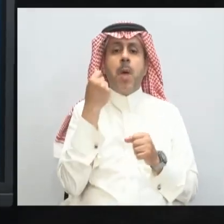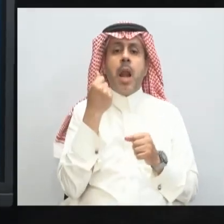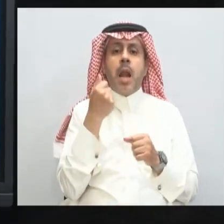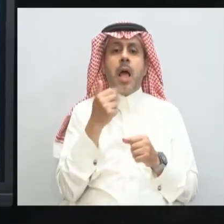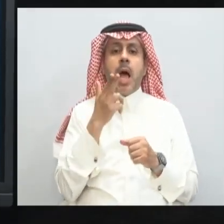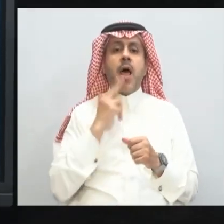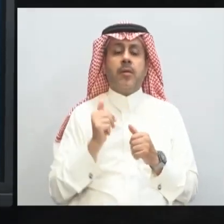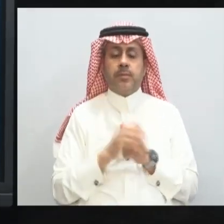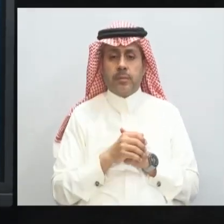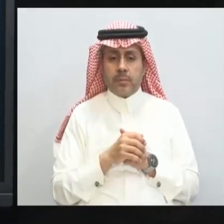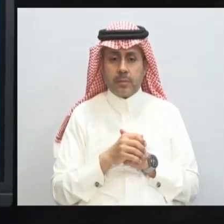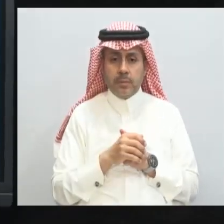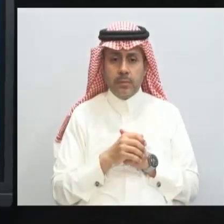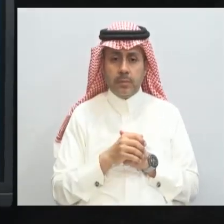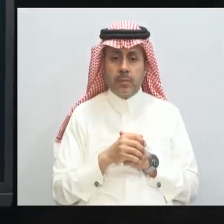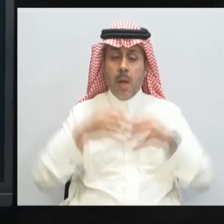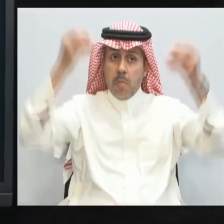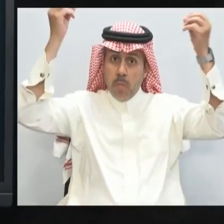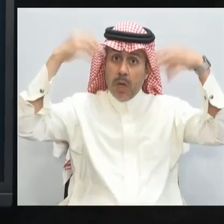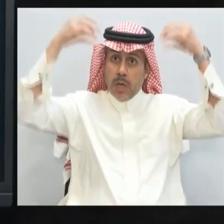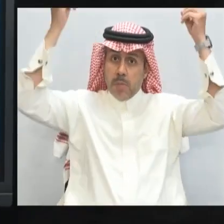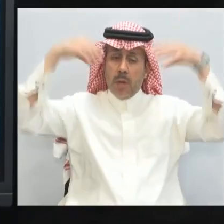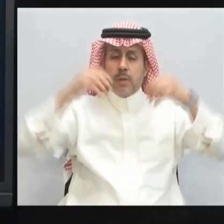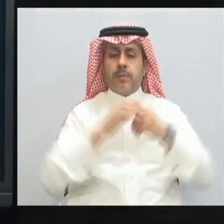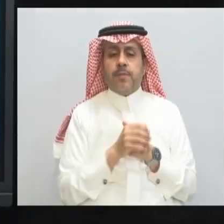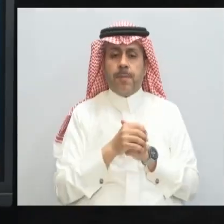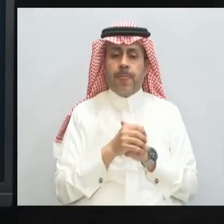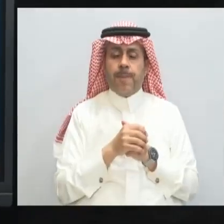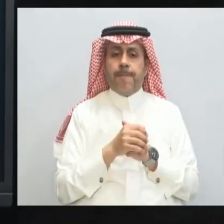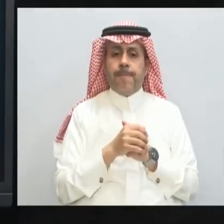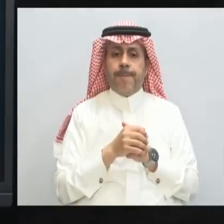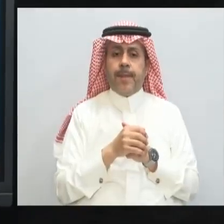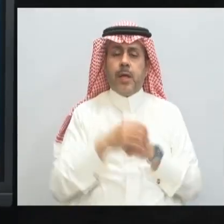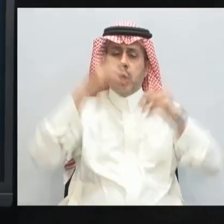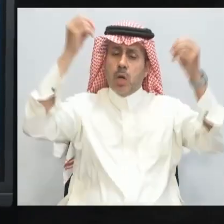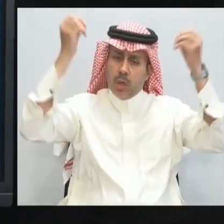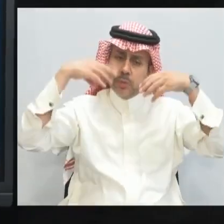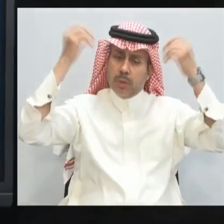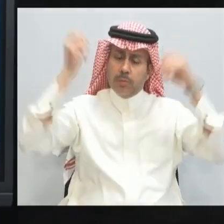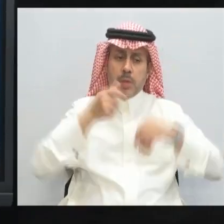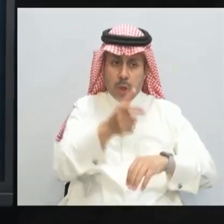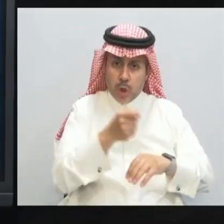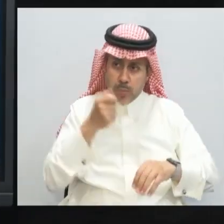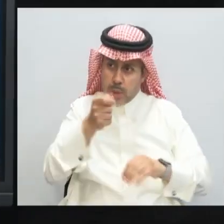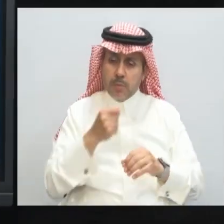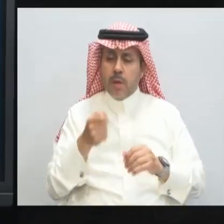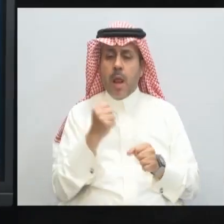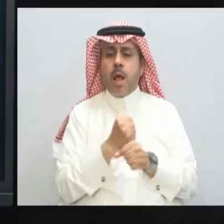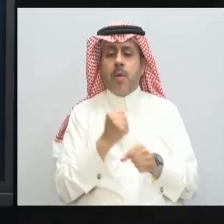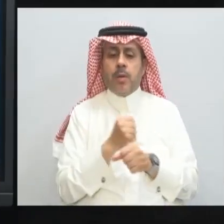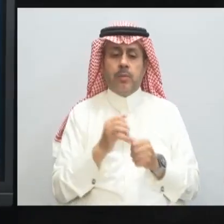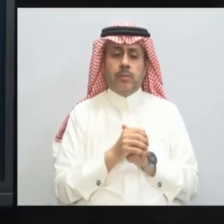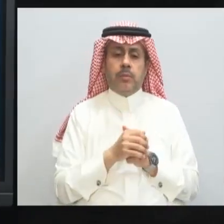انه انه من النعم علينا اننا نحاول ان نكتسب هذا المال فما هي